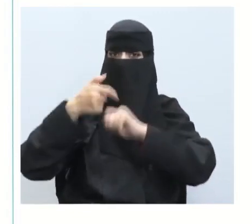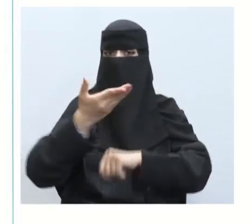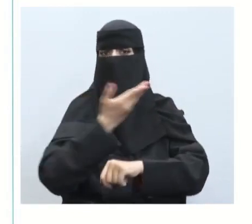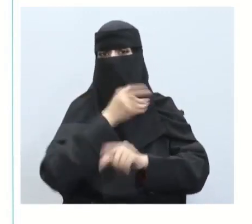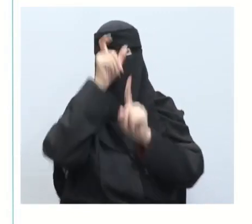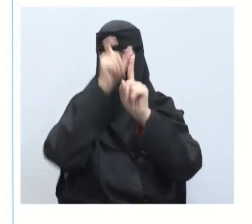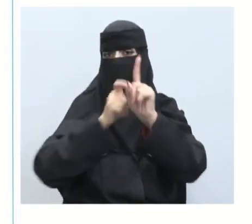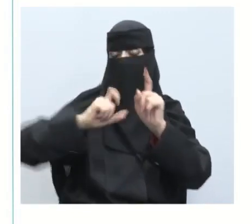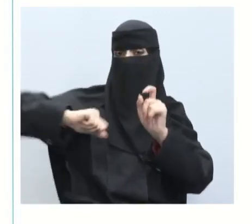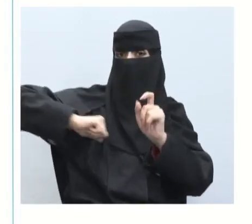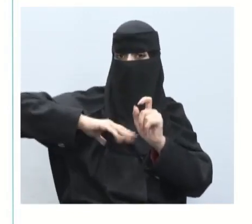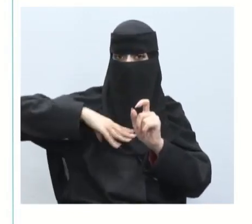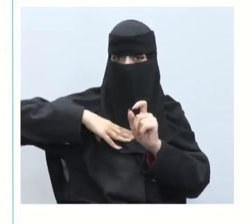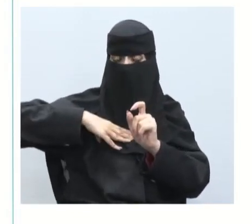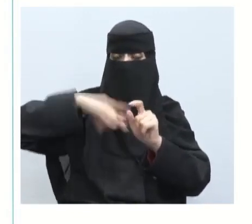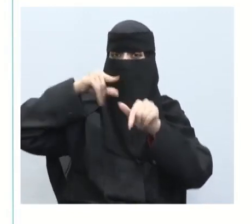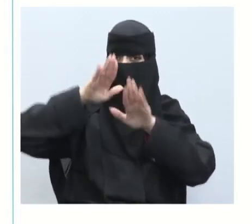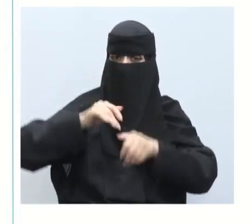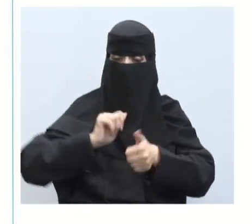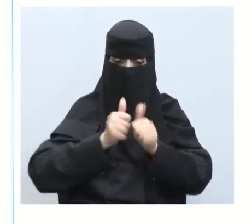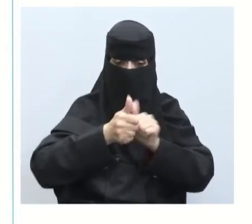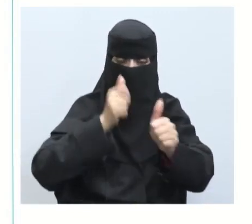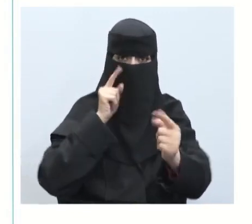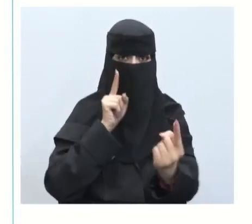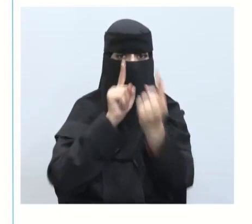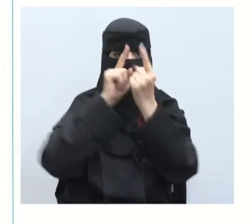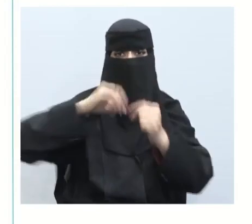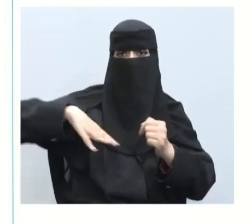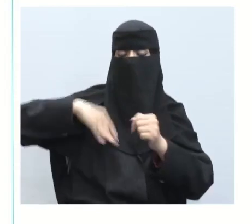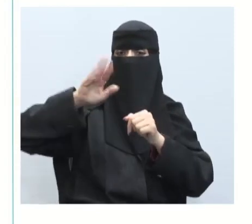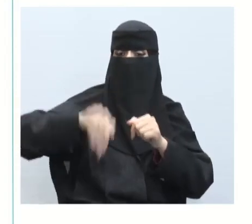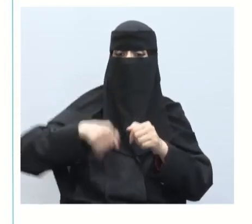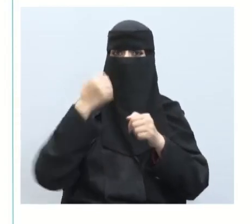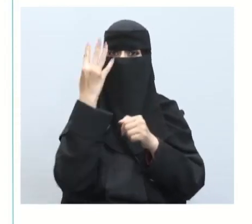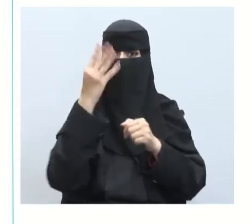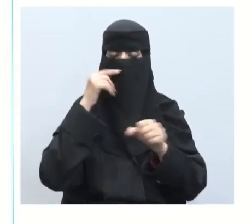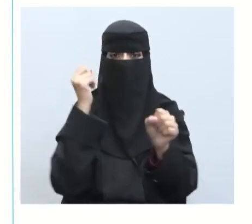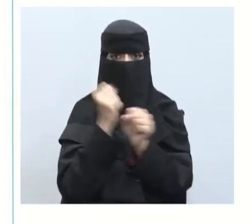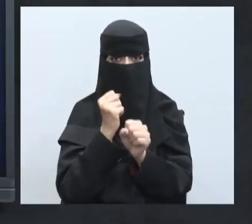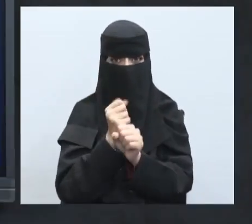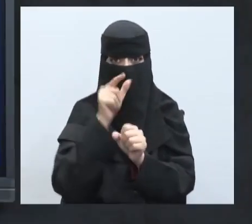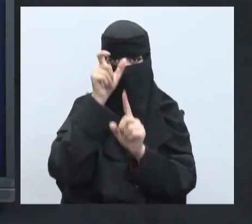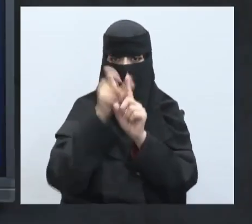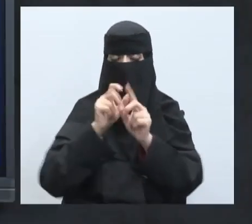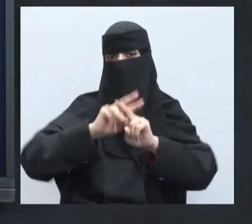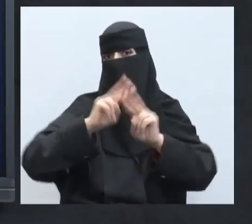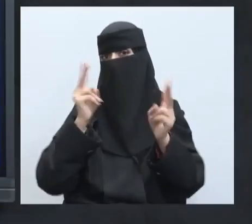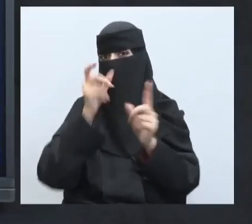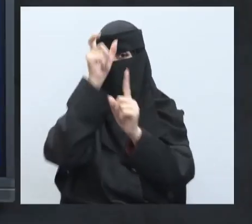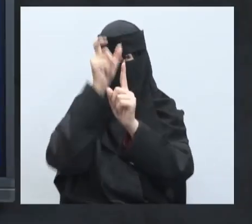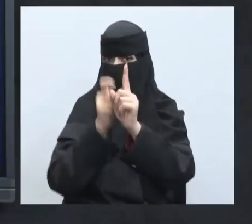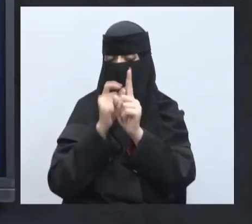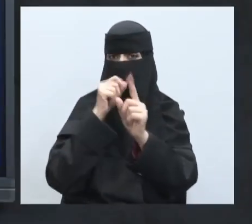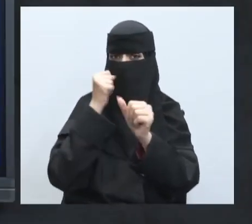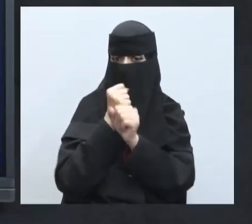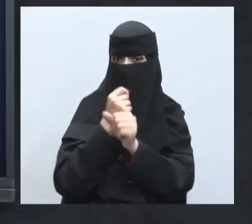عليه وذكرنا ابرز التحديات التي يواجهها المديرون في اربعه عناصر اختصرنا في العاملون اختلف اسلوب العاملون اختلف